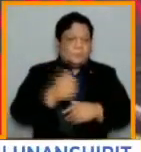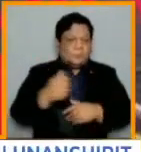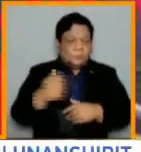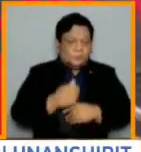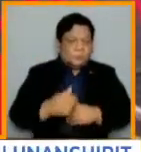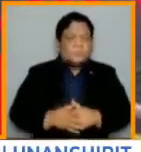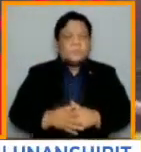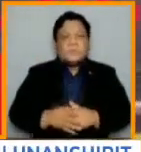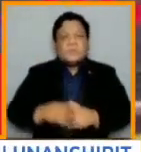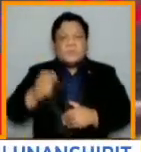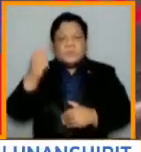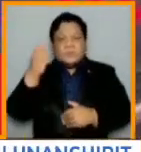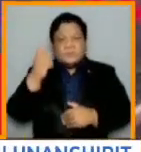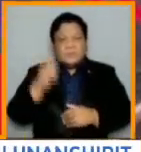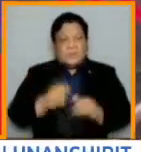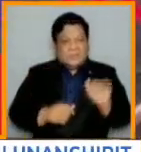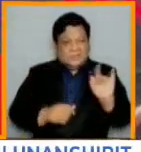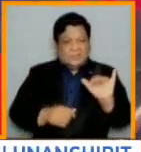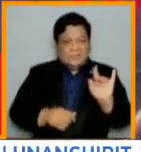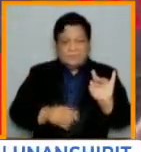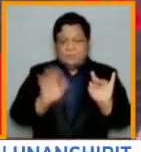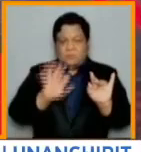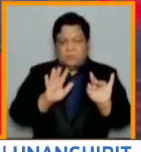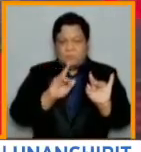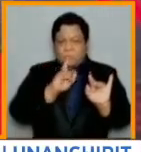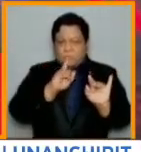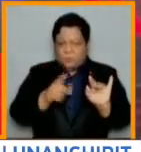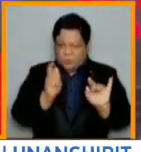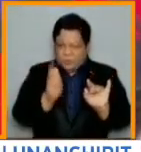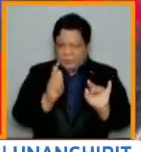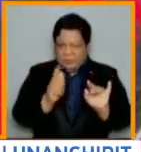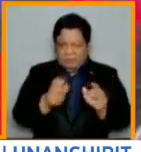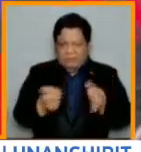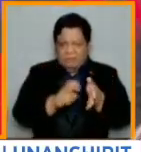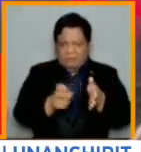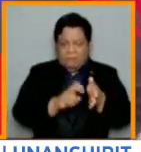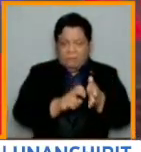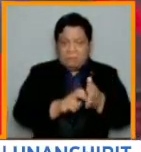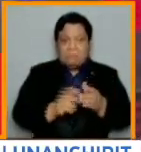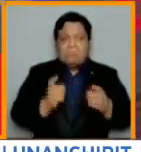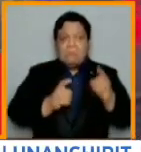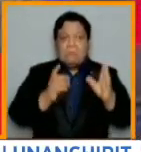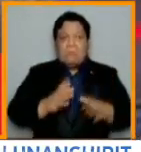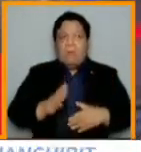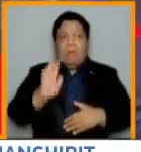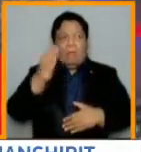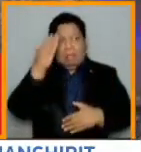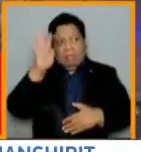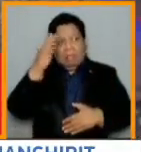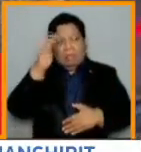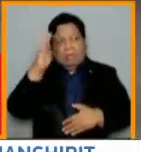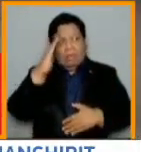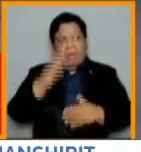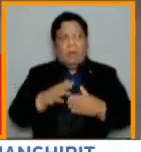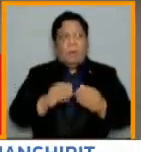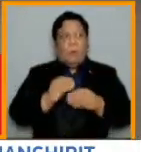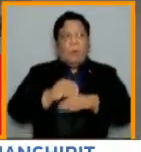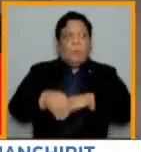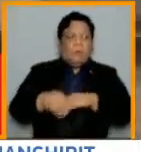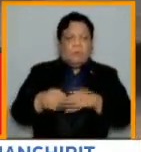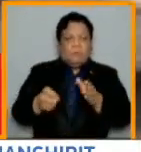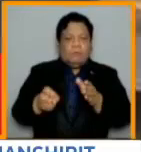18, 20 ang sakay ng jeep. Depensa ng driver, hindi niya alam na sobra na ang kanyang sakay. Dispatcher lang daw